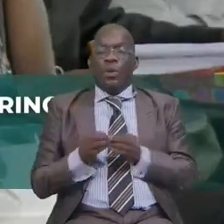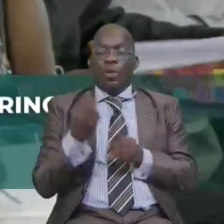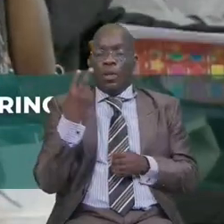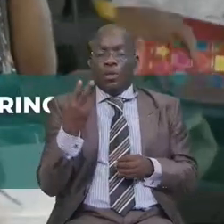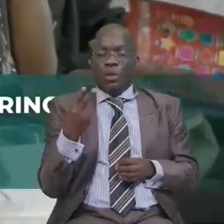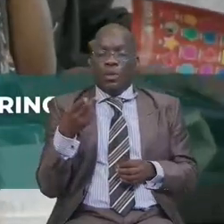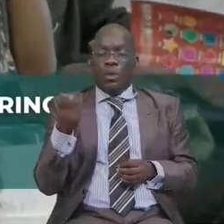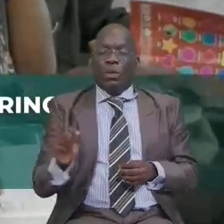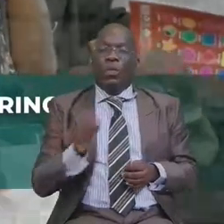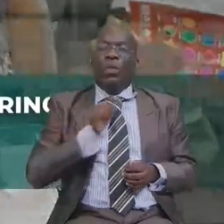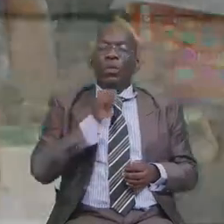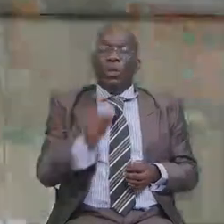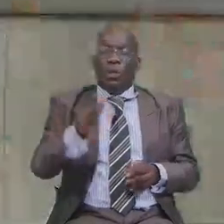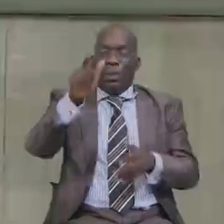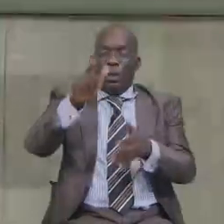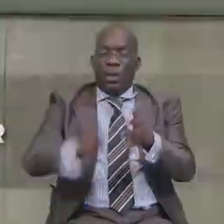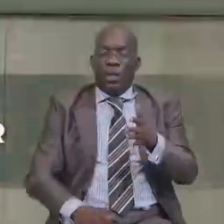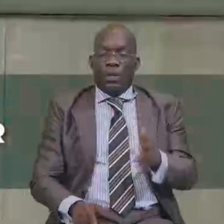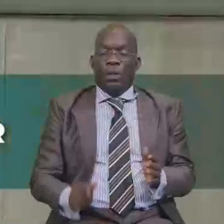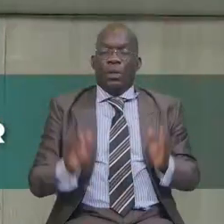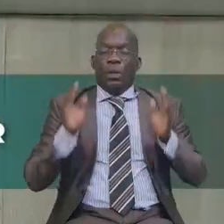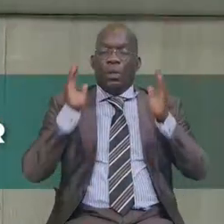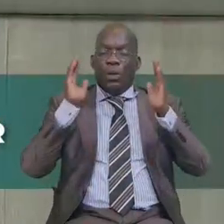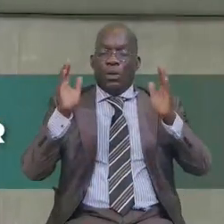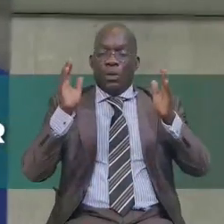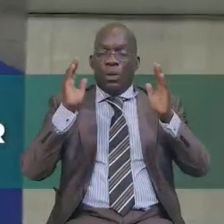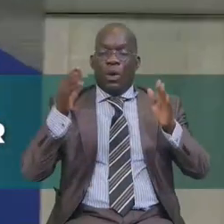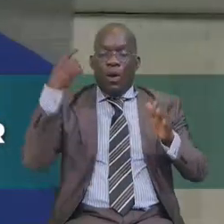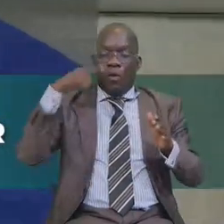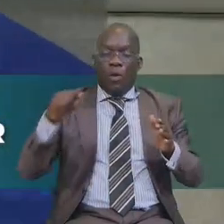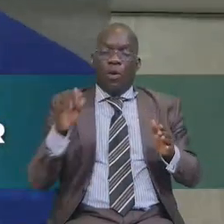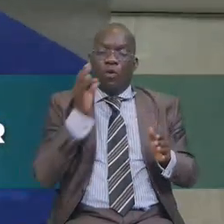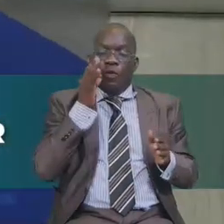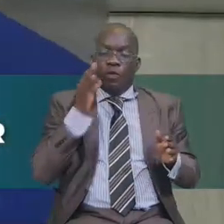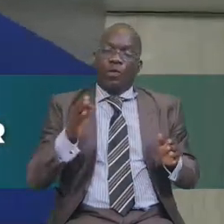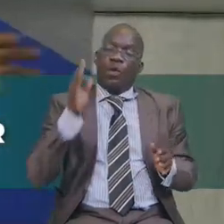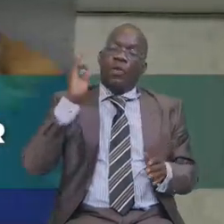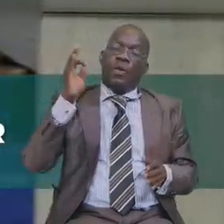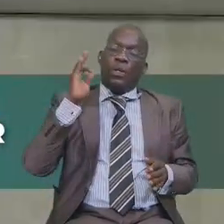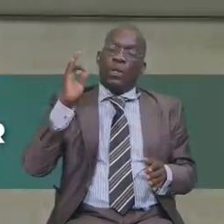consécration totale pour l'évangélisation fructueuse.